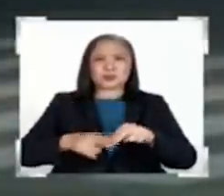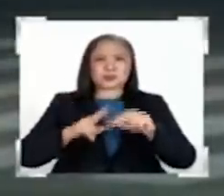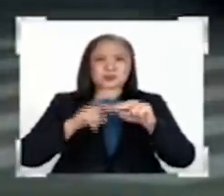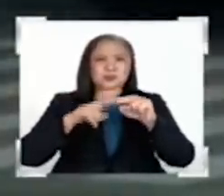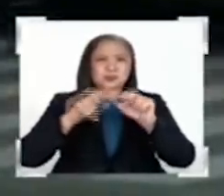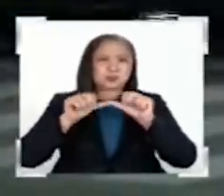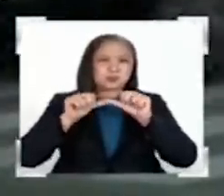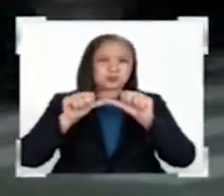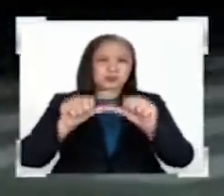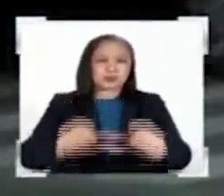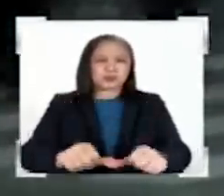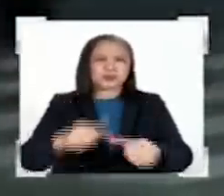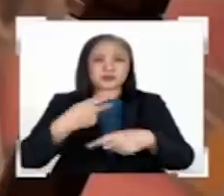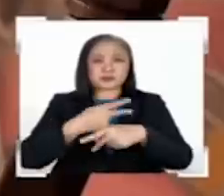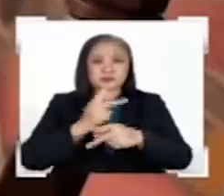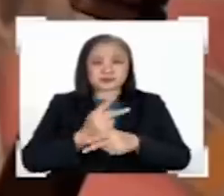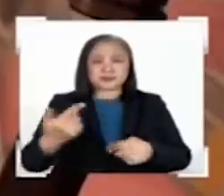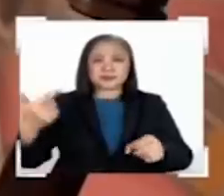produktong petrolyo.